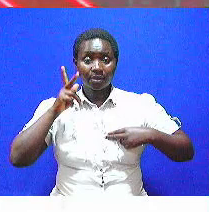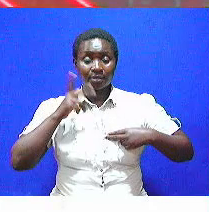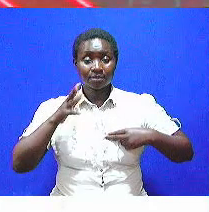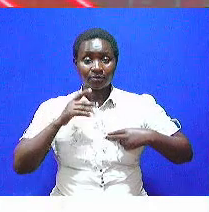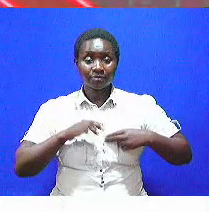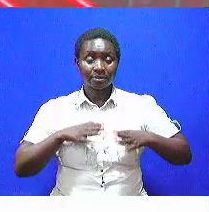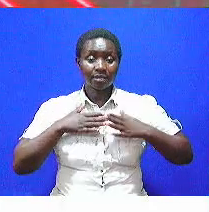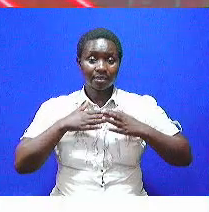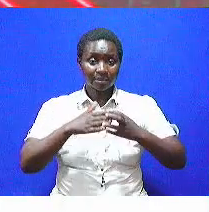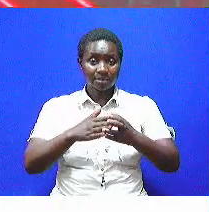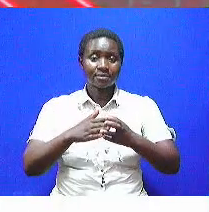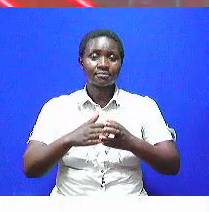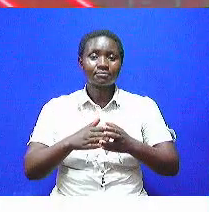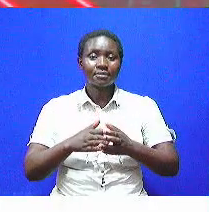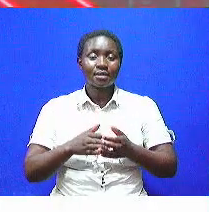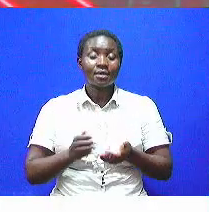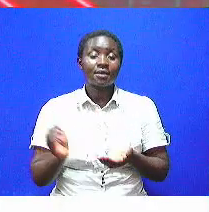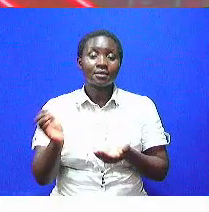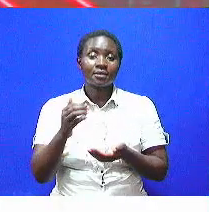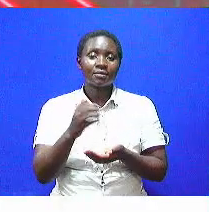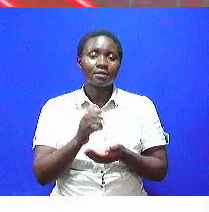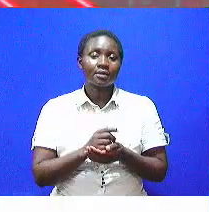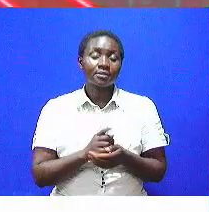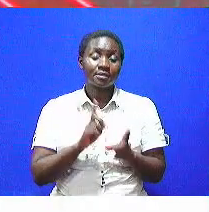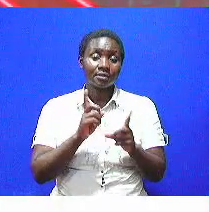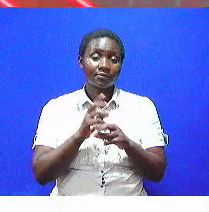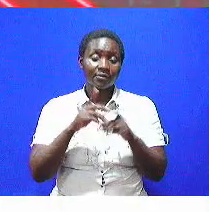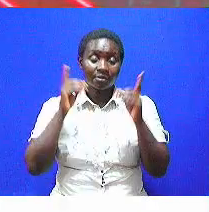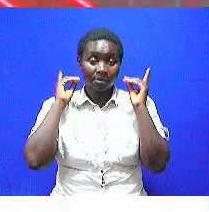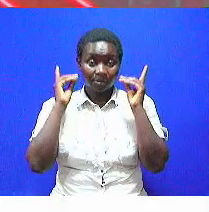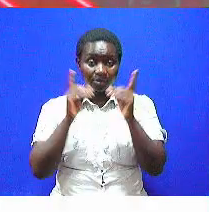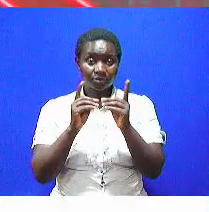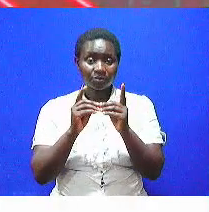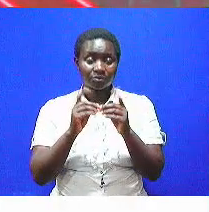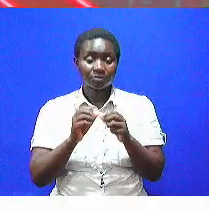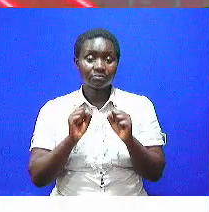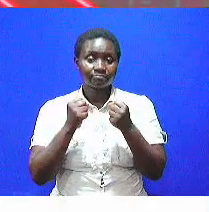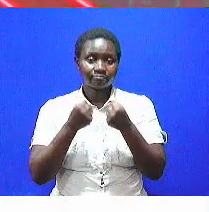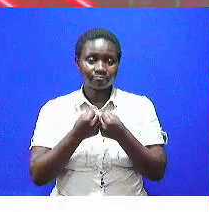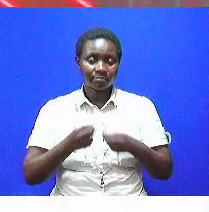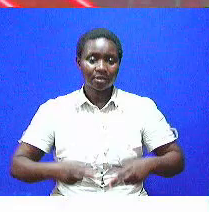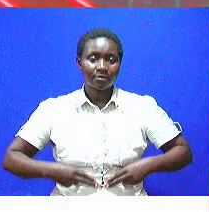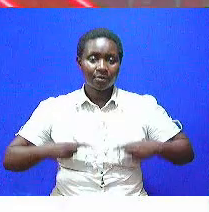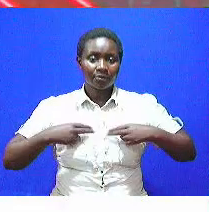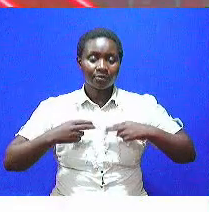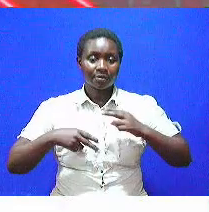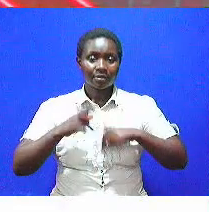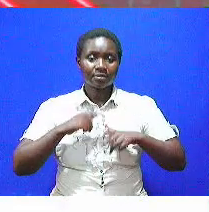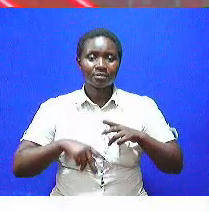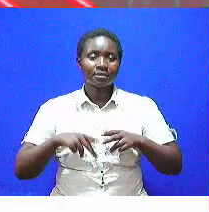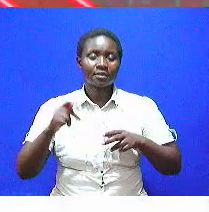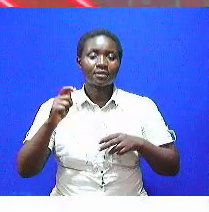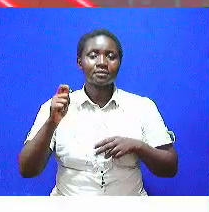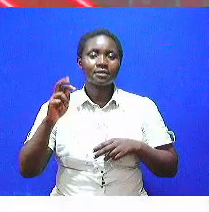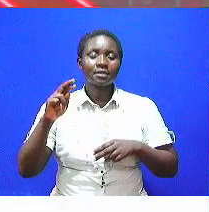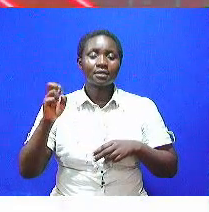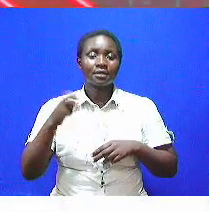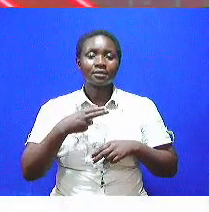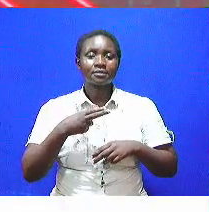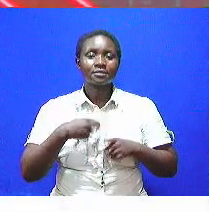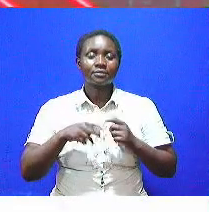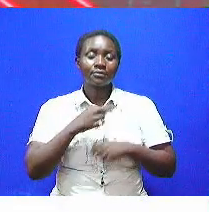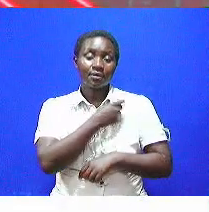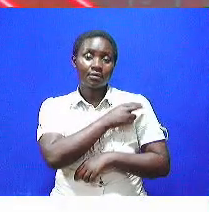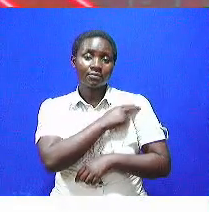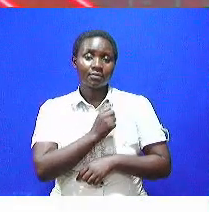kora umuro bili bogo sangriria evi rengali higoro yobo koreli we sekta yobo chenu anene nyakitali ya KTRH iye kutoko ime kaunti